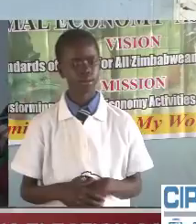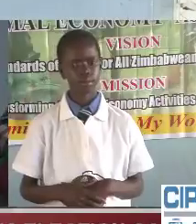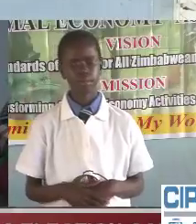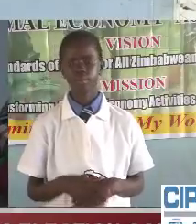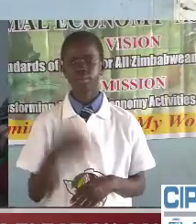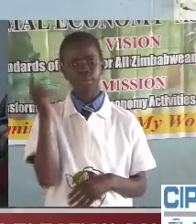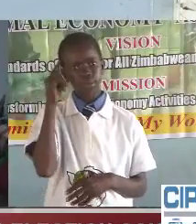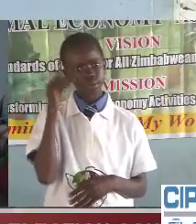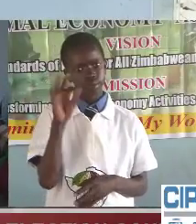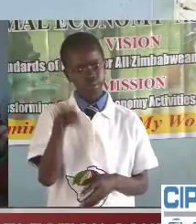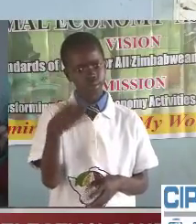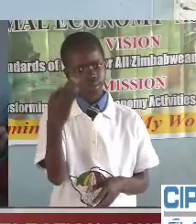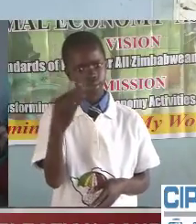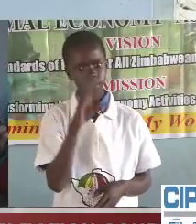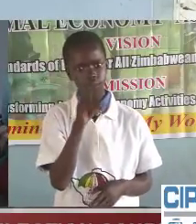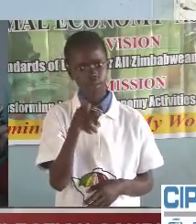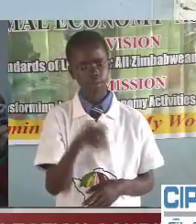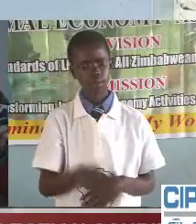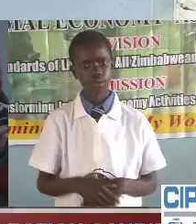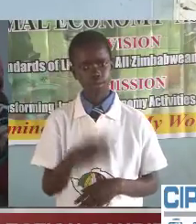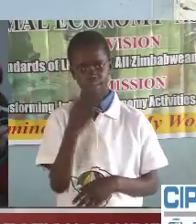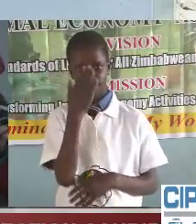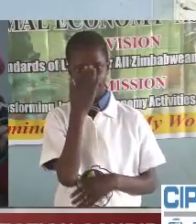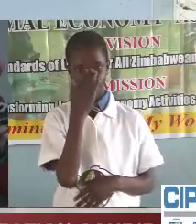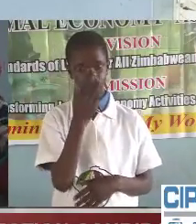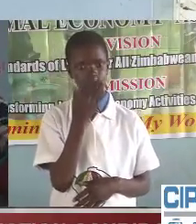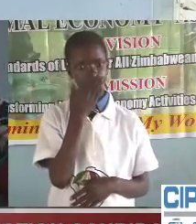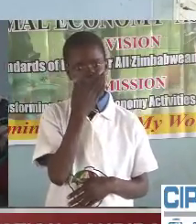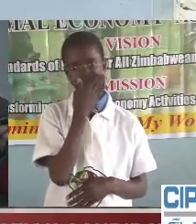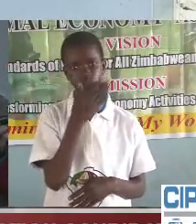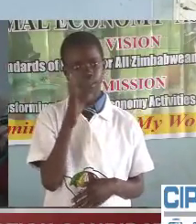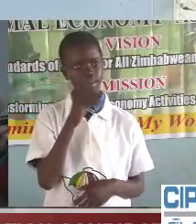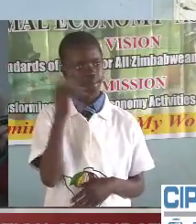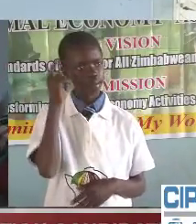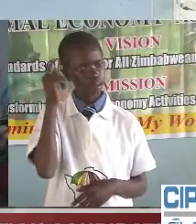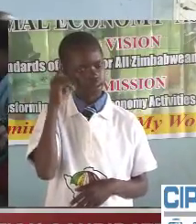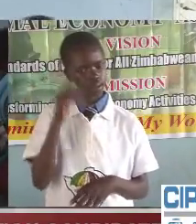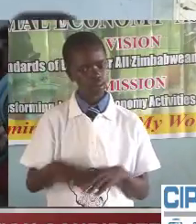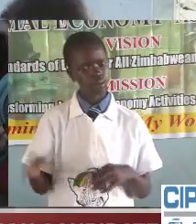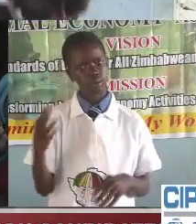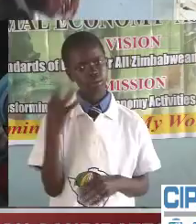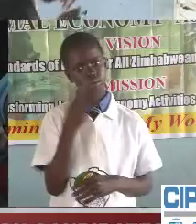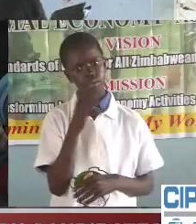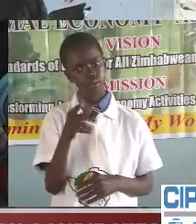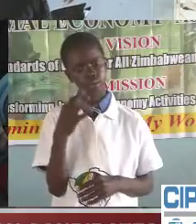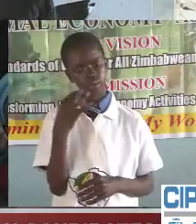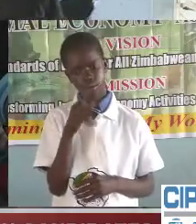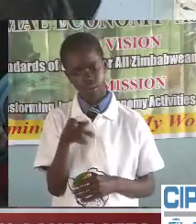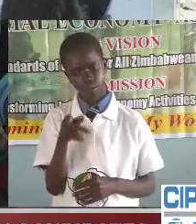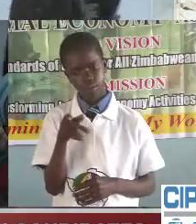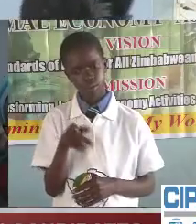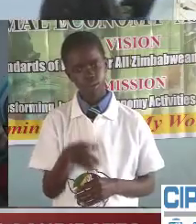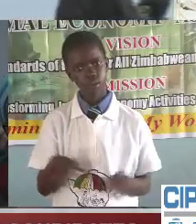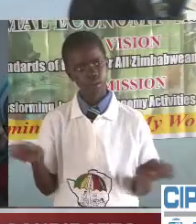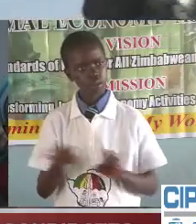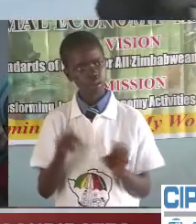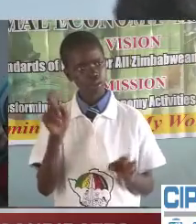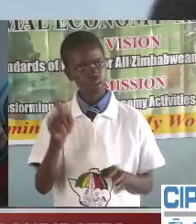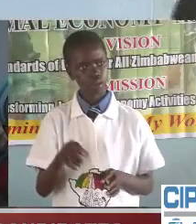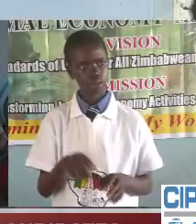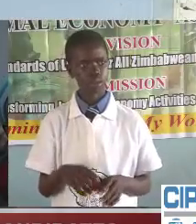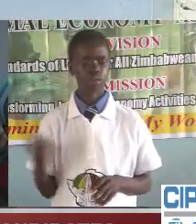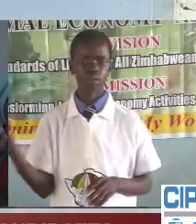munoziva here saMP kuti mvura yetinoshandisa iyi